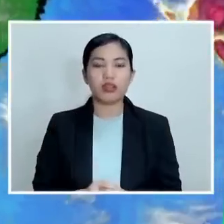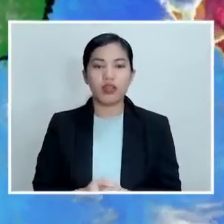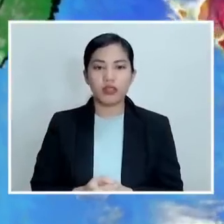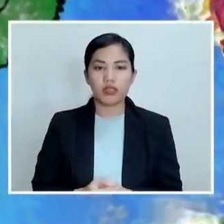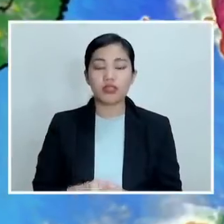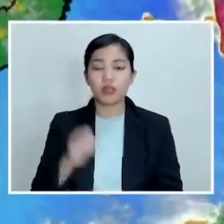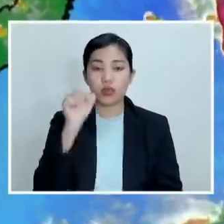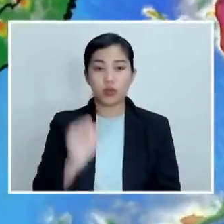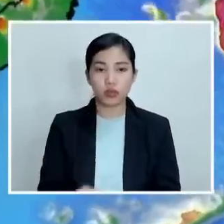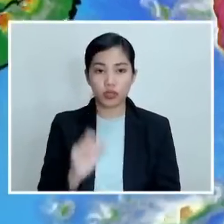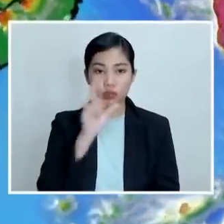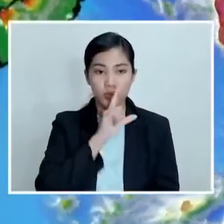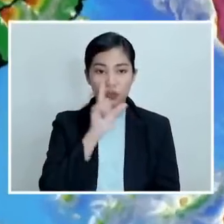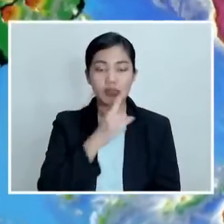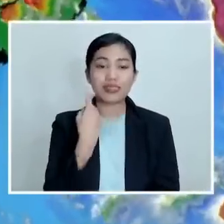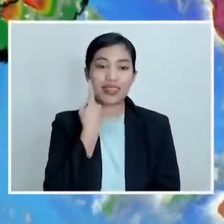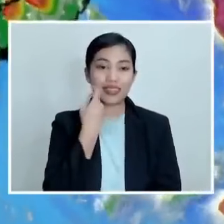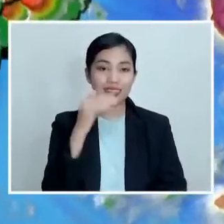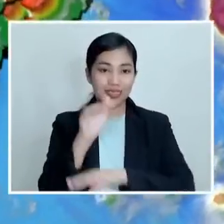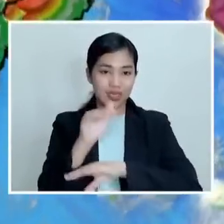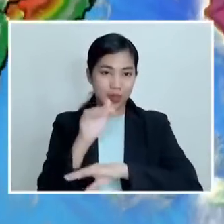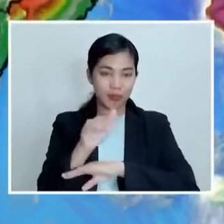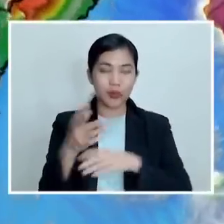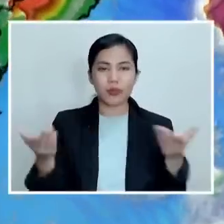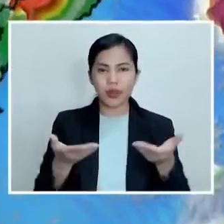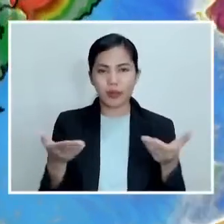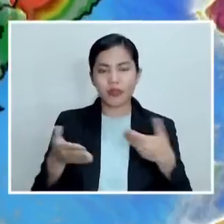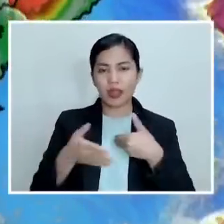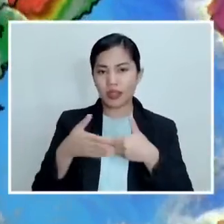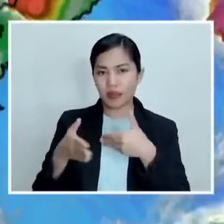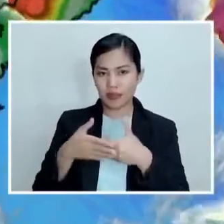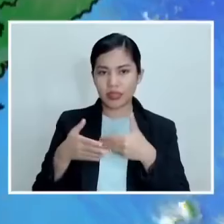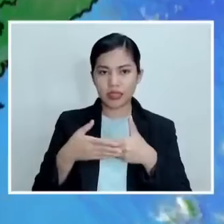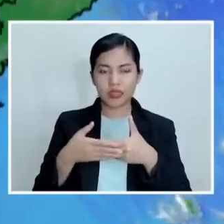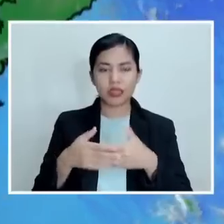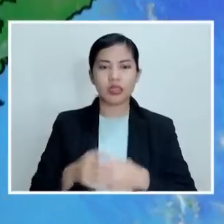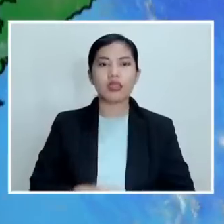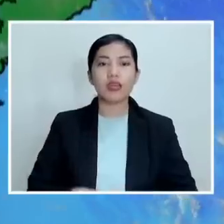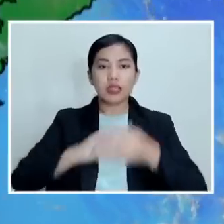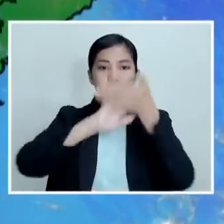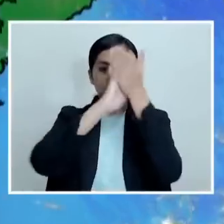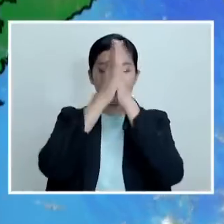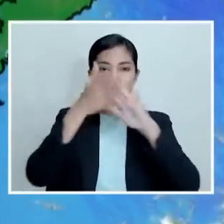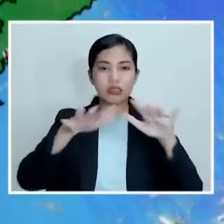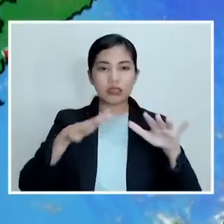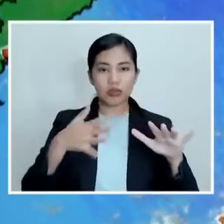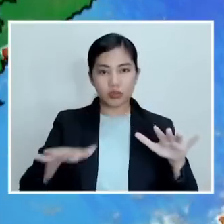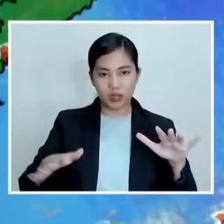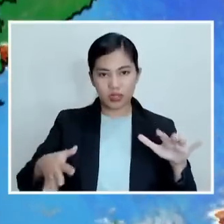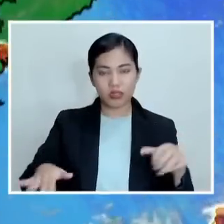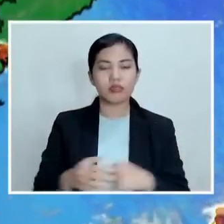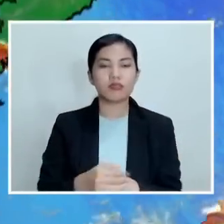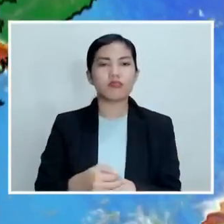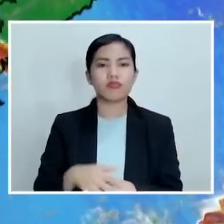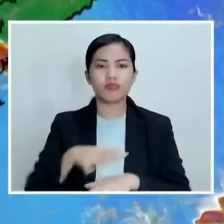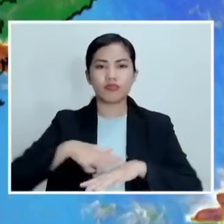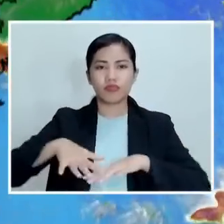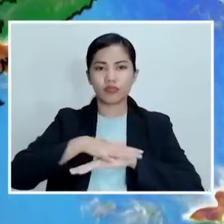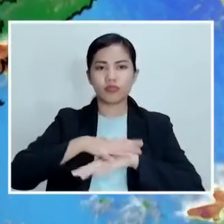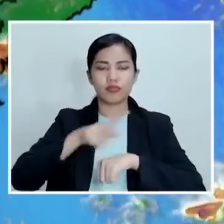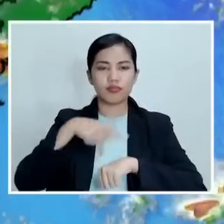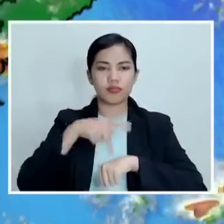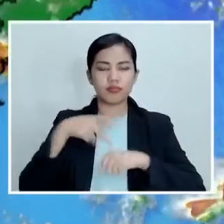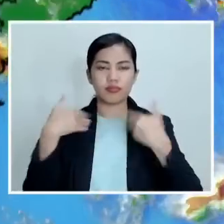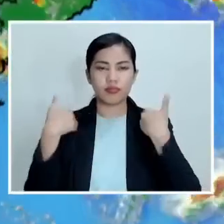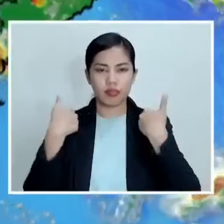575 kilometers silangan ng Viracatanduanes. Magiging maulan po sa halos buong bansa bukas, kaya maghanda at